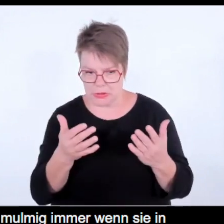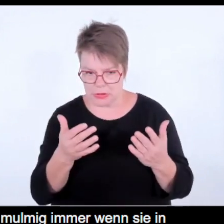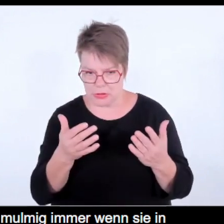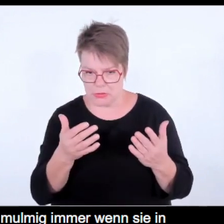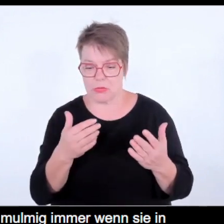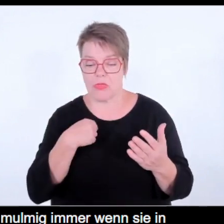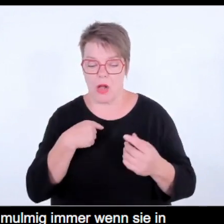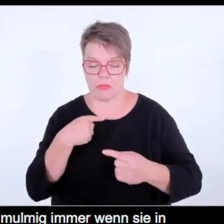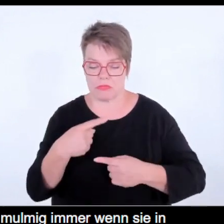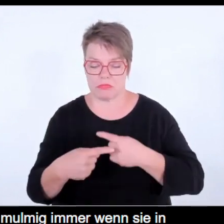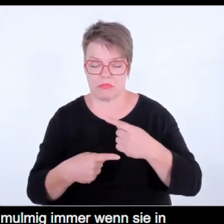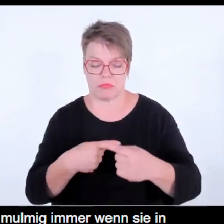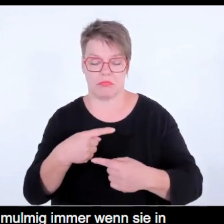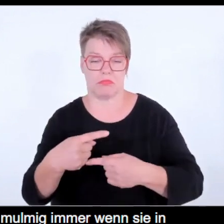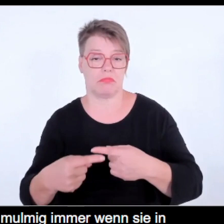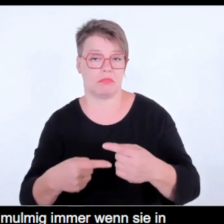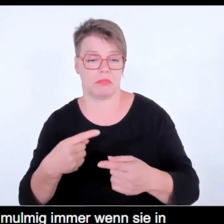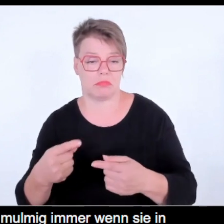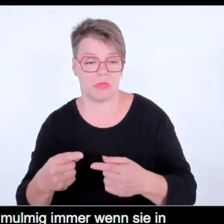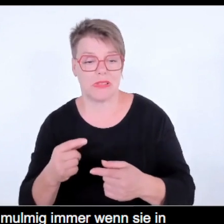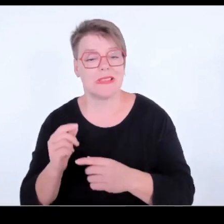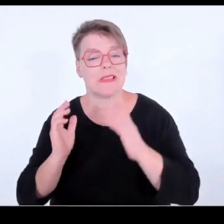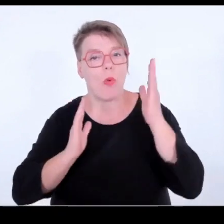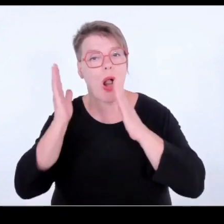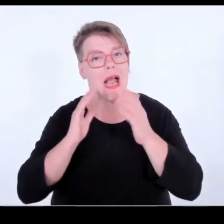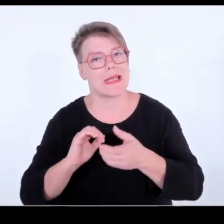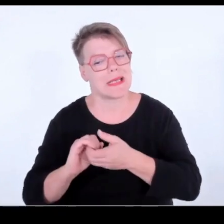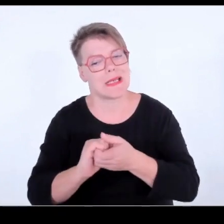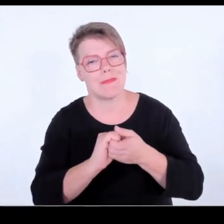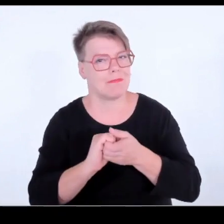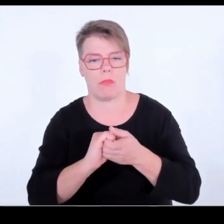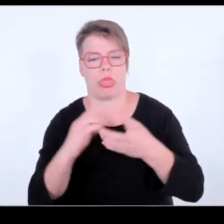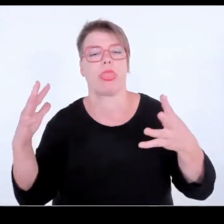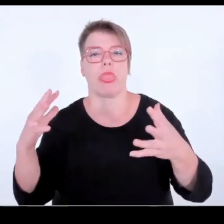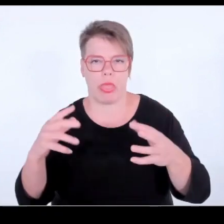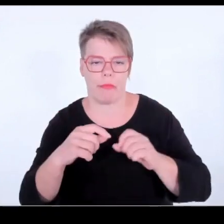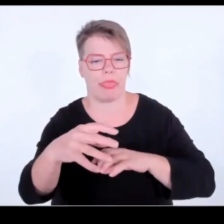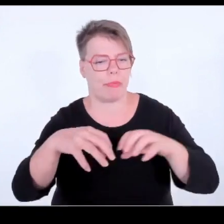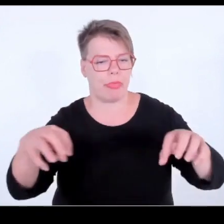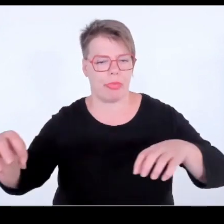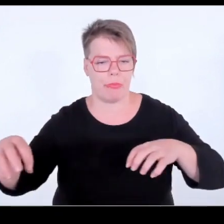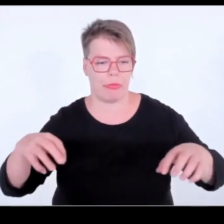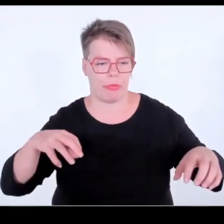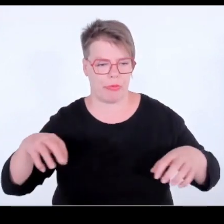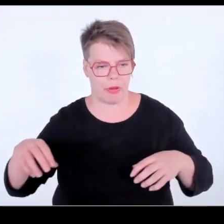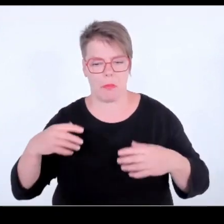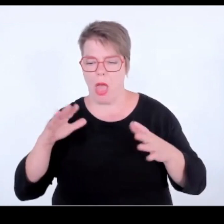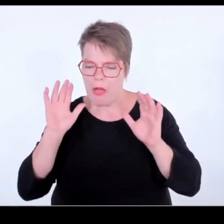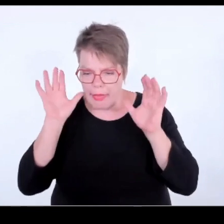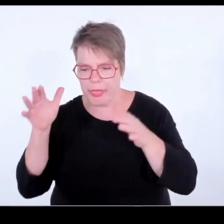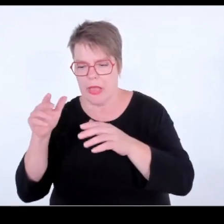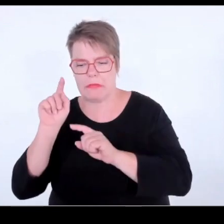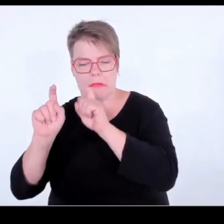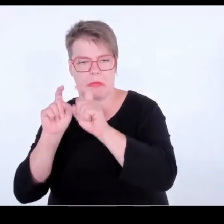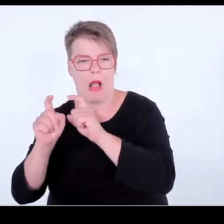Das Zurückziehen in digitale Blasen mit hoher Aggressivität, mit maximalen Förderungen, mit null Bereitschaft zu Kompromissen,